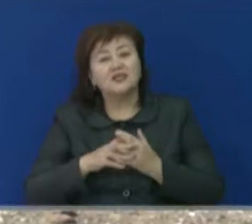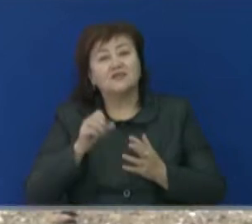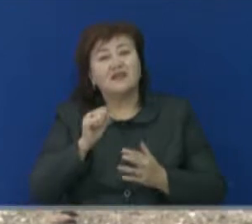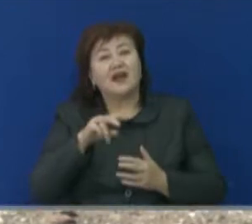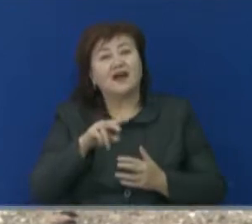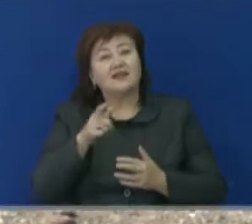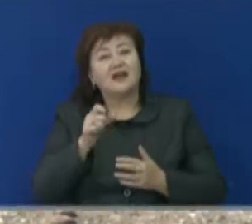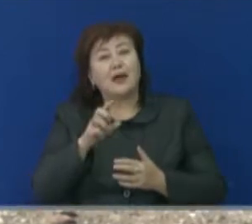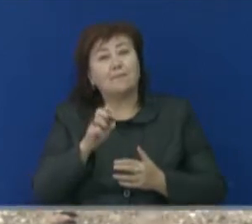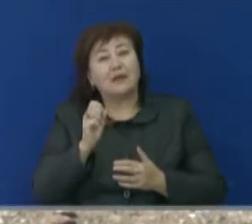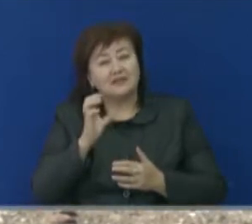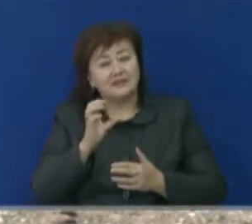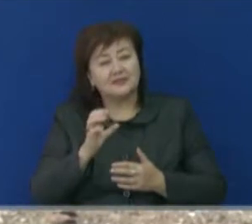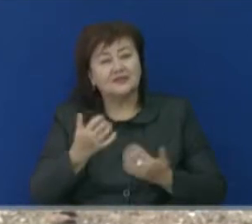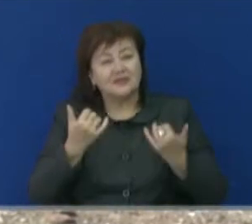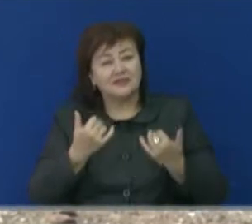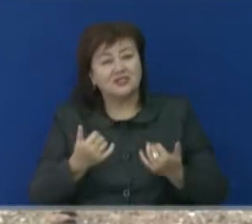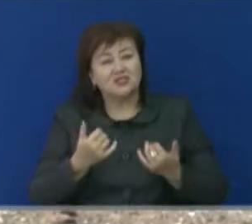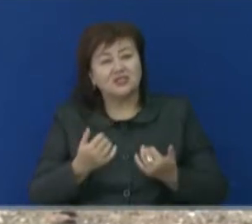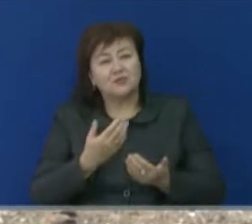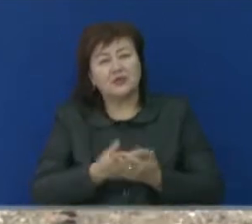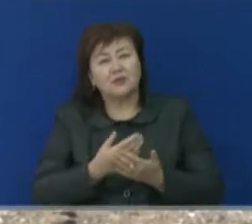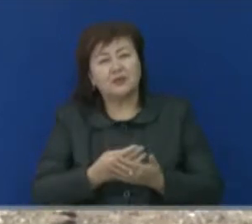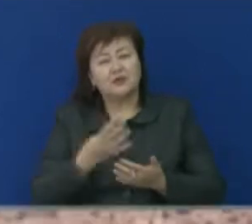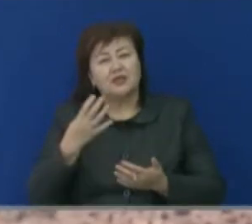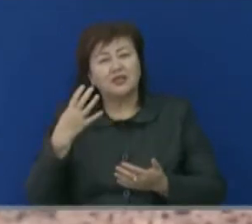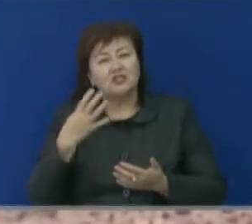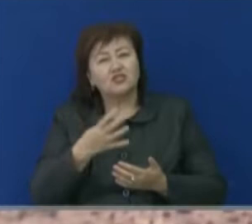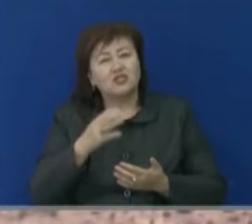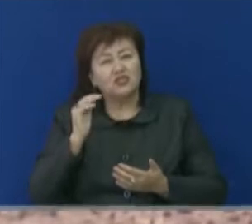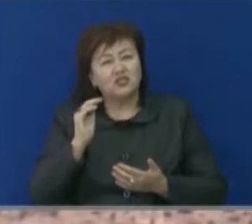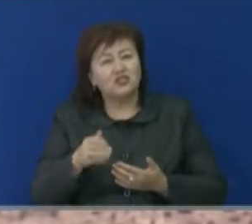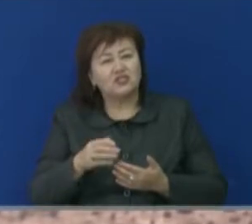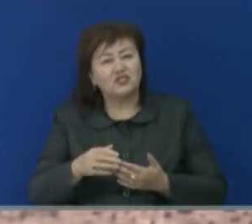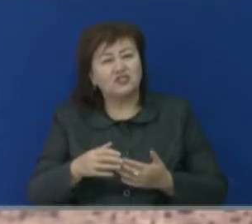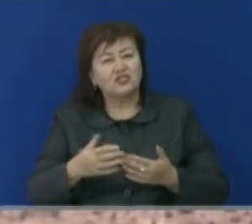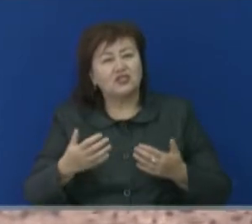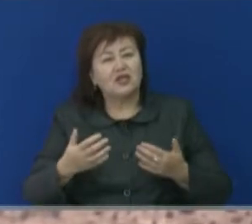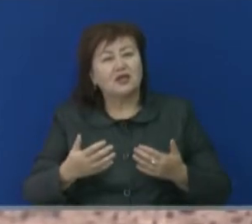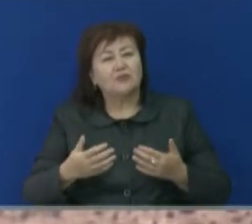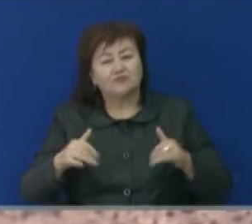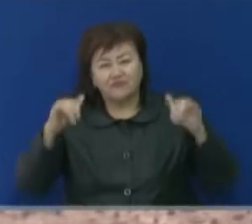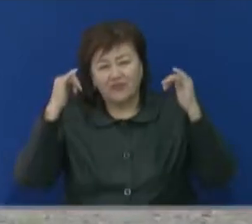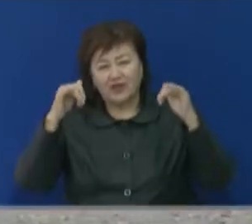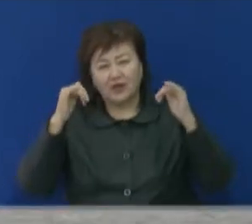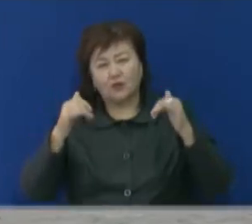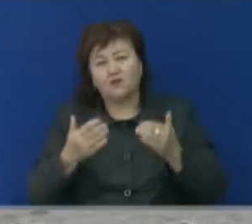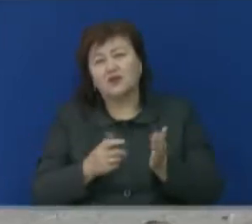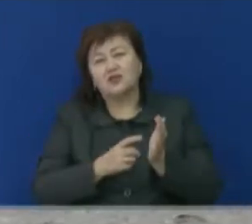баяндады. Аядай ауылда бүгінгі күннің өзінде 4370 бас ірі қара, 6773 ұсақ